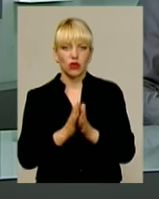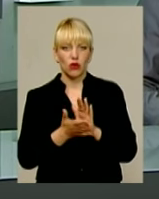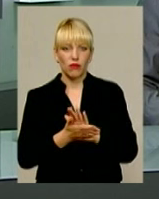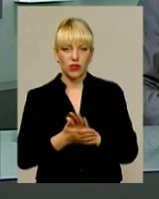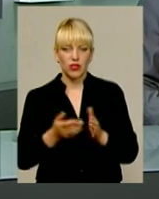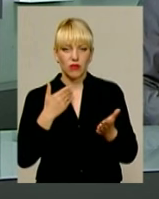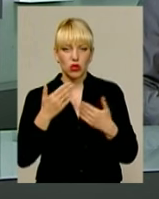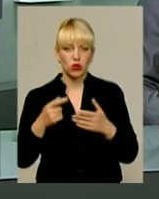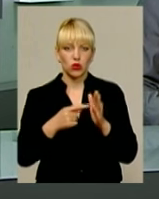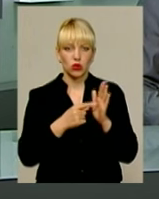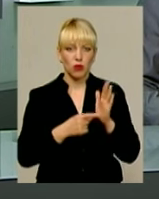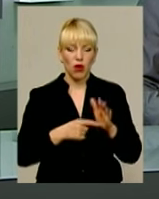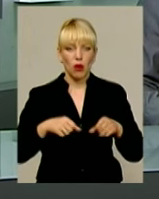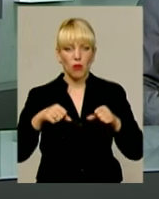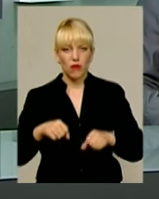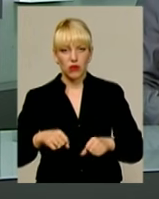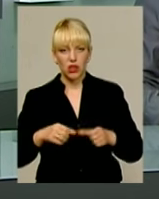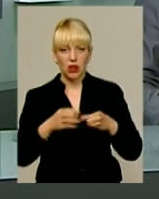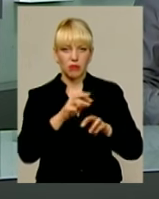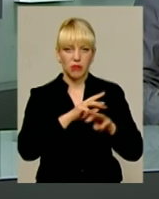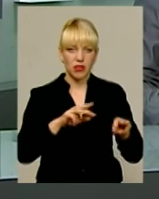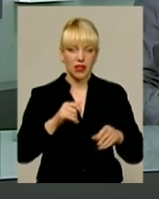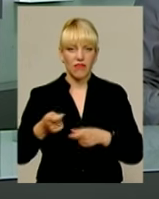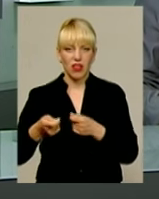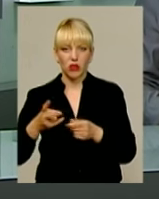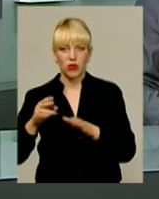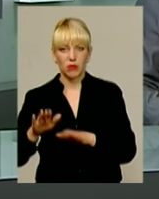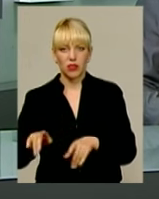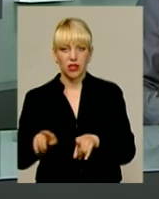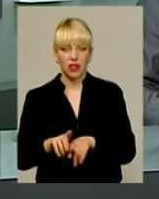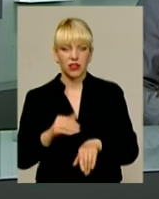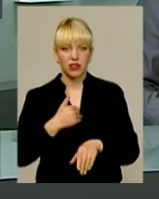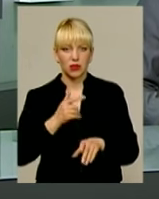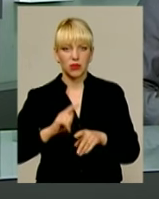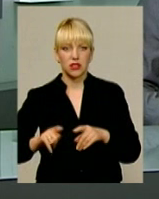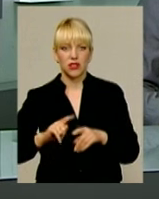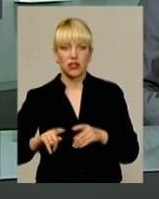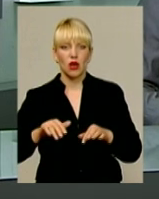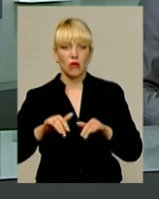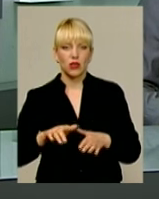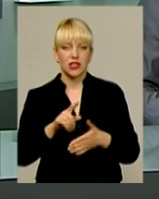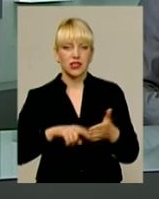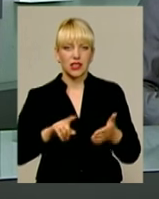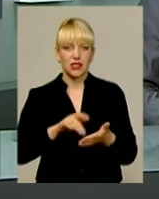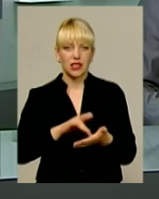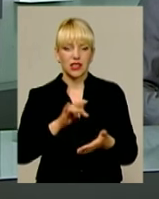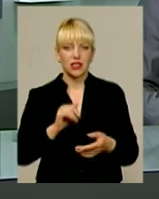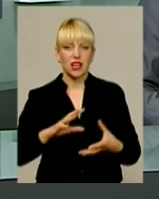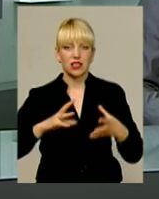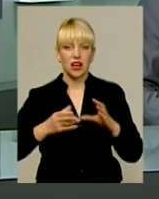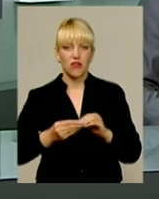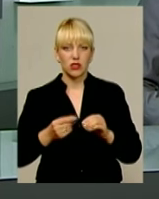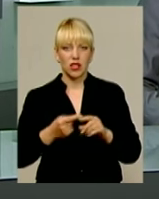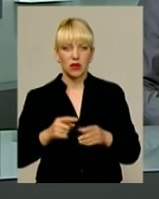повноважень між Кабміном і владою на місцях. Кажуть, так хотіли пришвидшити процес децентралізації. В результаті прославили